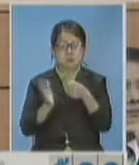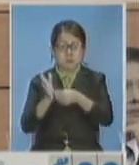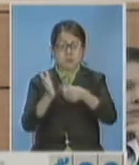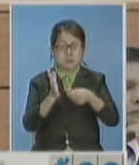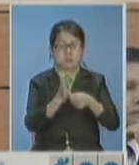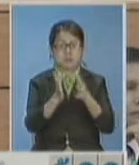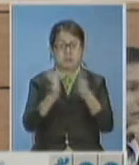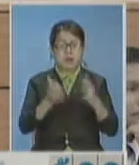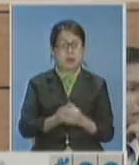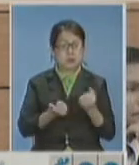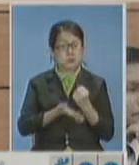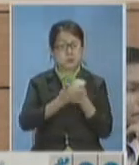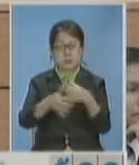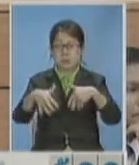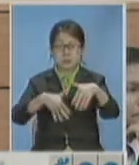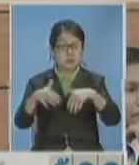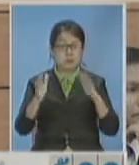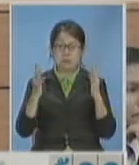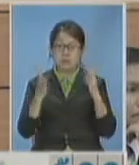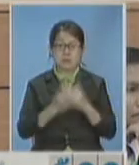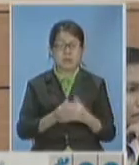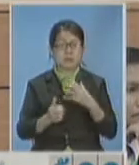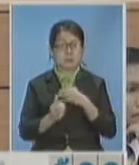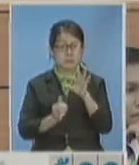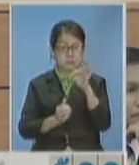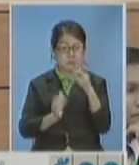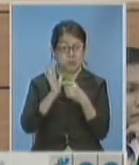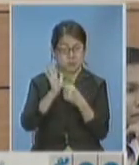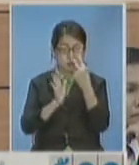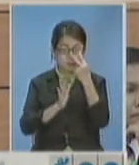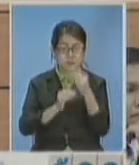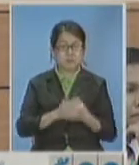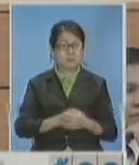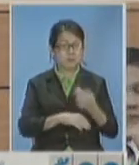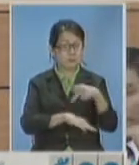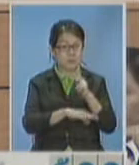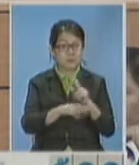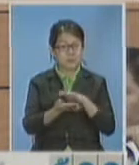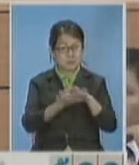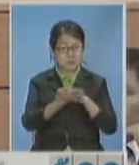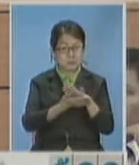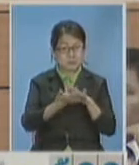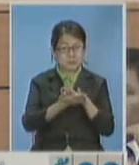ำยังไม่ได้ช่วยประชาชนผมอยากจะยกตัวอย่างท่านประธานครับขออนุญาตท่านประ